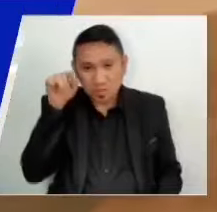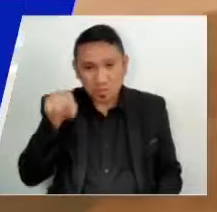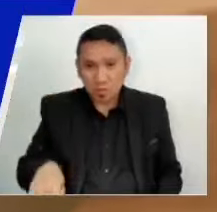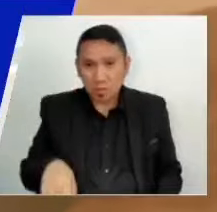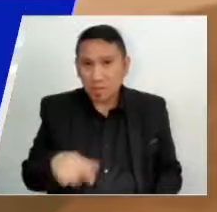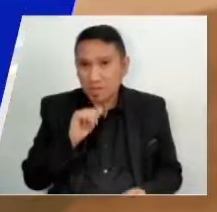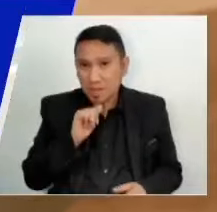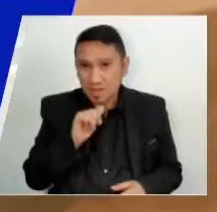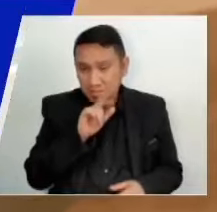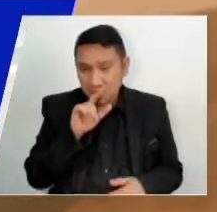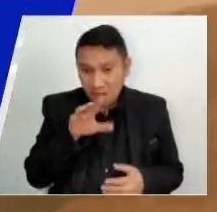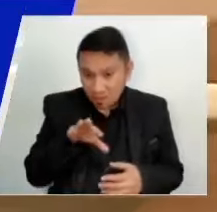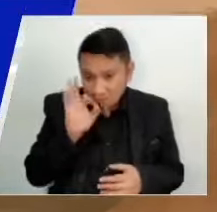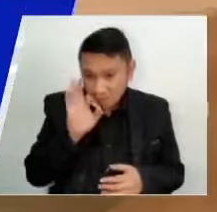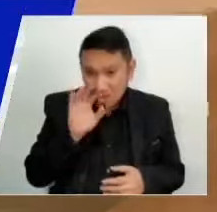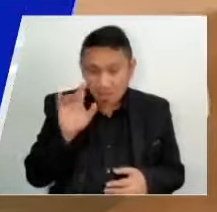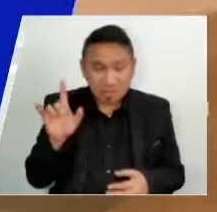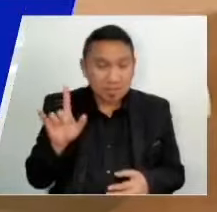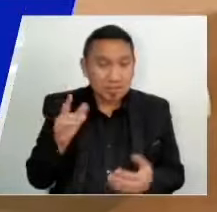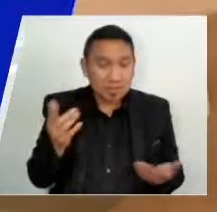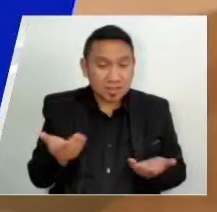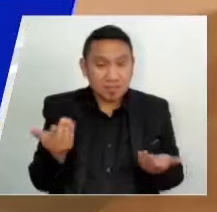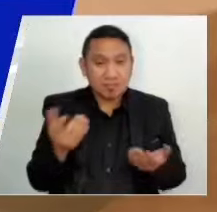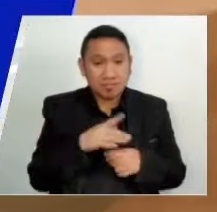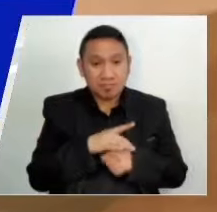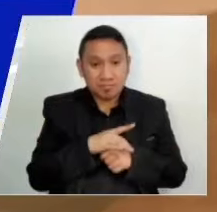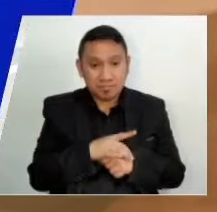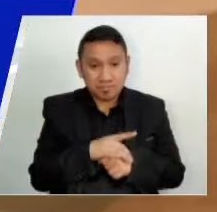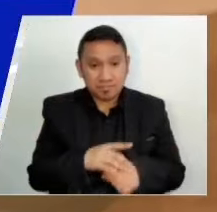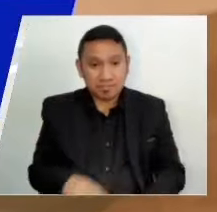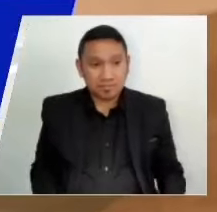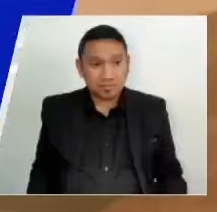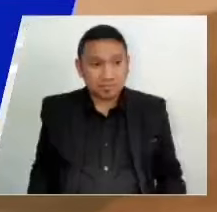Wala forever dito sa mundo.